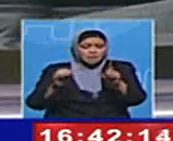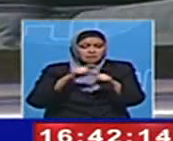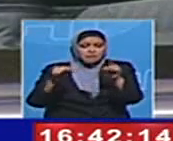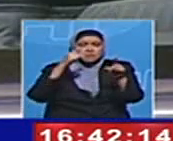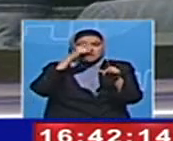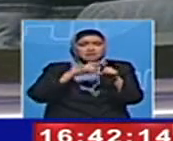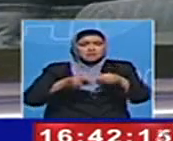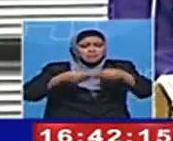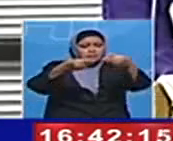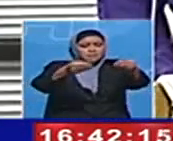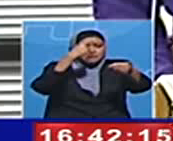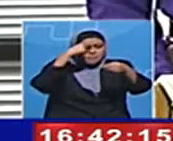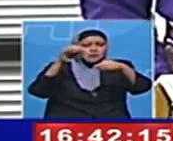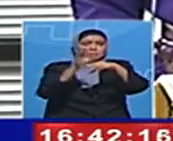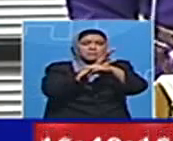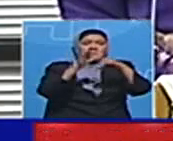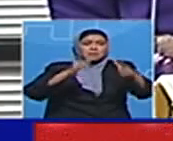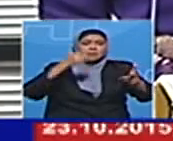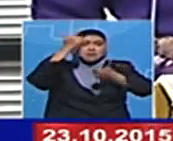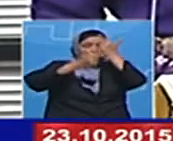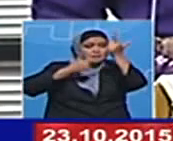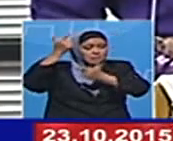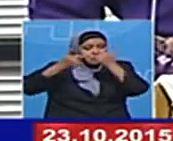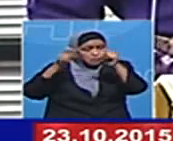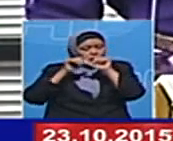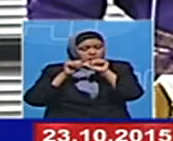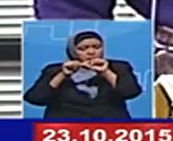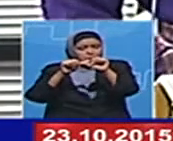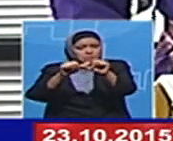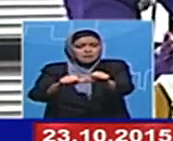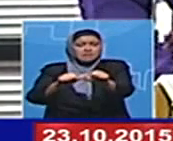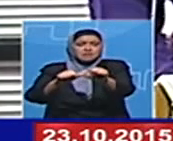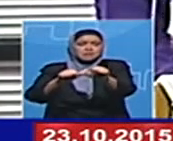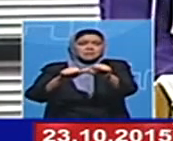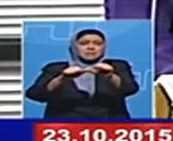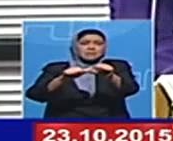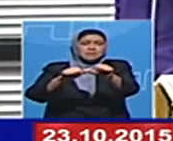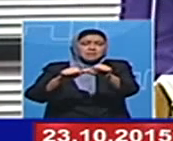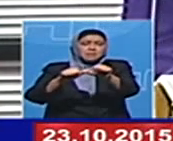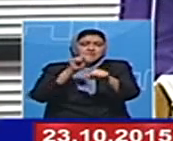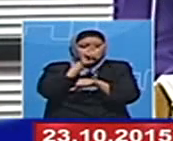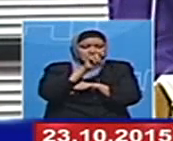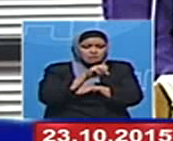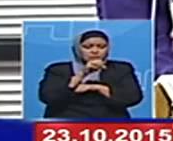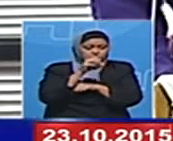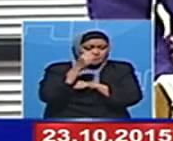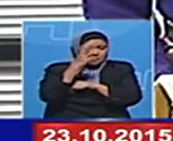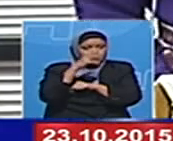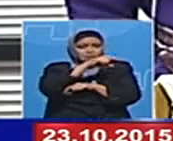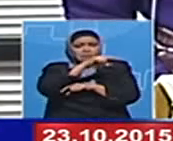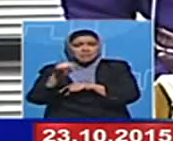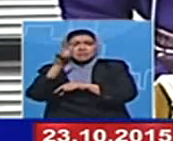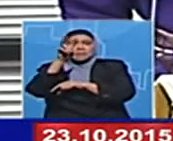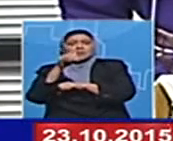diberikan kepada pengusaha pelancongan dilanjutkan mulai tahun taksiran 2016 hingga tahun taksiran